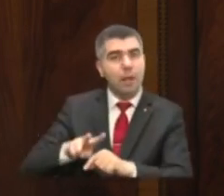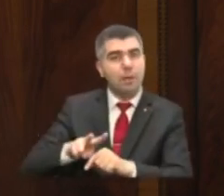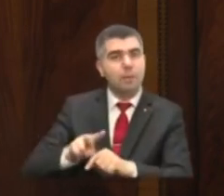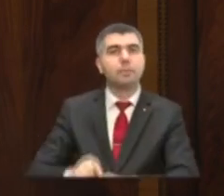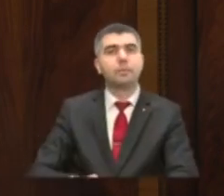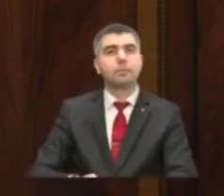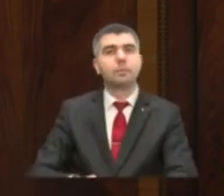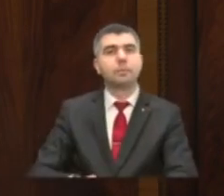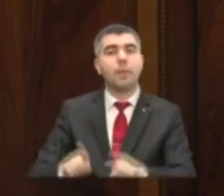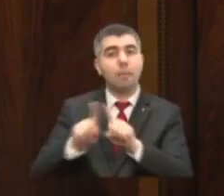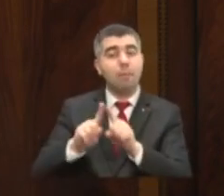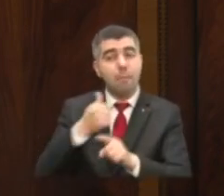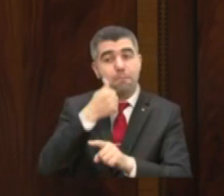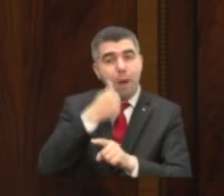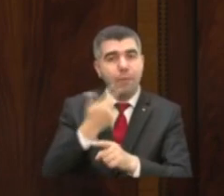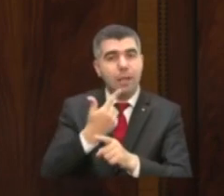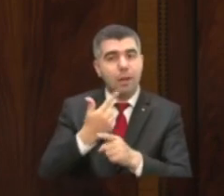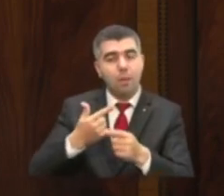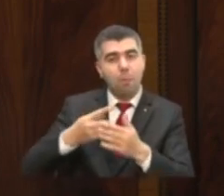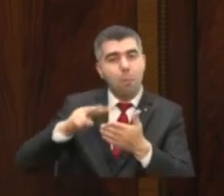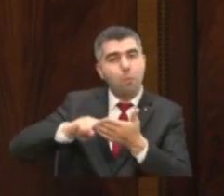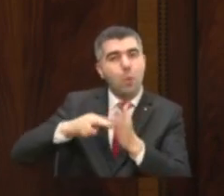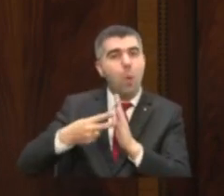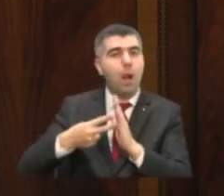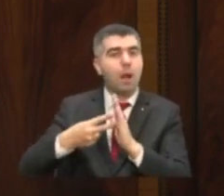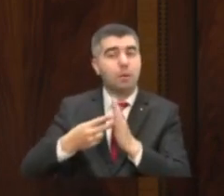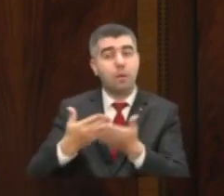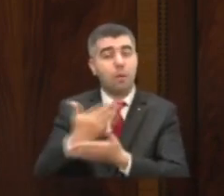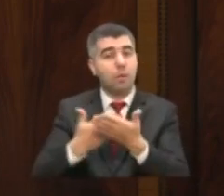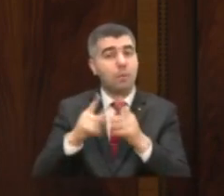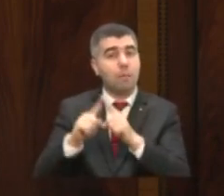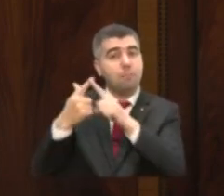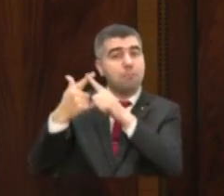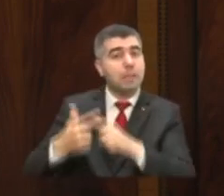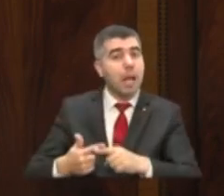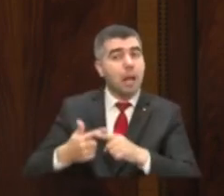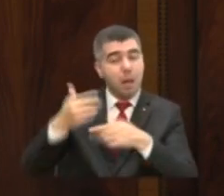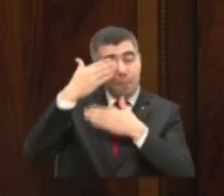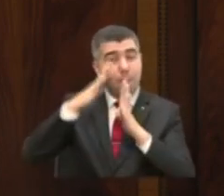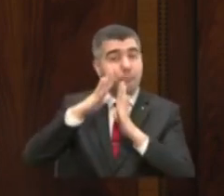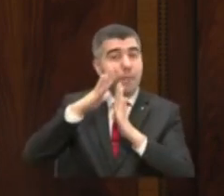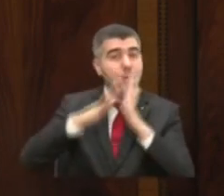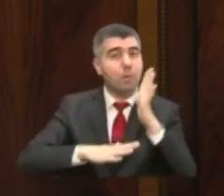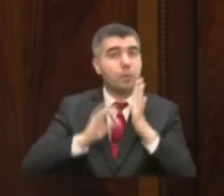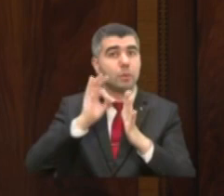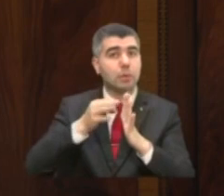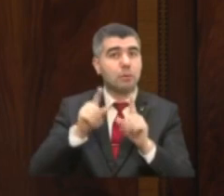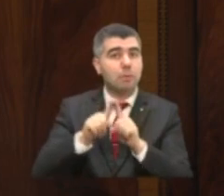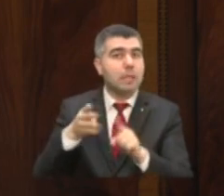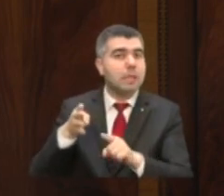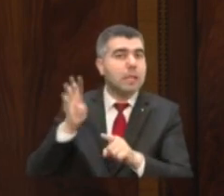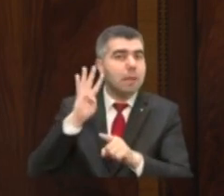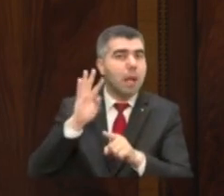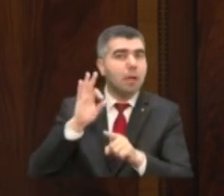هذا سميت واحد النوع ديال الغش وواحد التزوير ديال المعطيات. حنا نتكلموا على الماليه العموميه، هذا اخطر تصريح سمعته انا عند